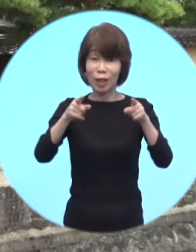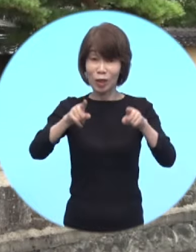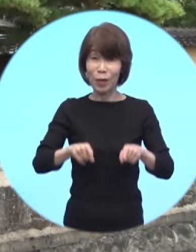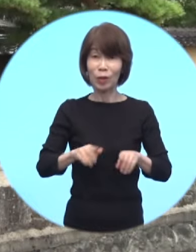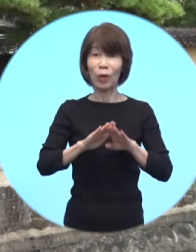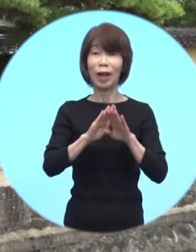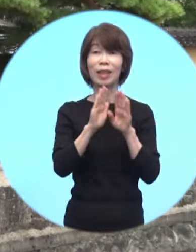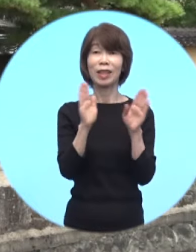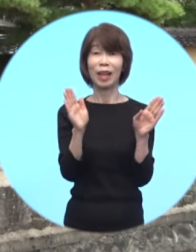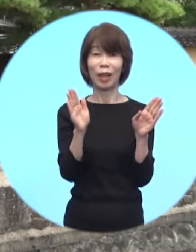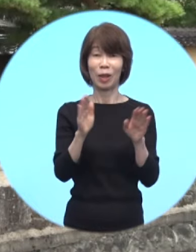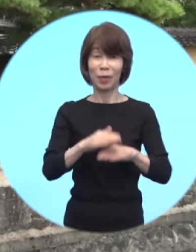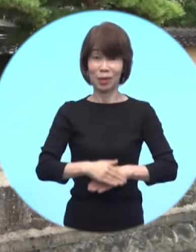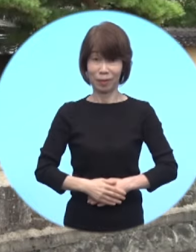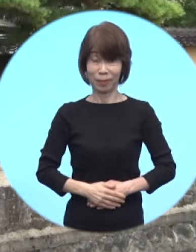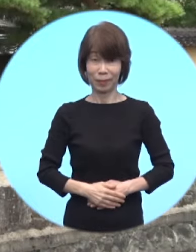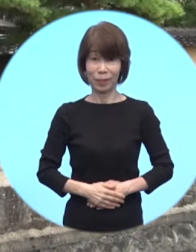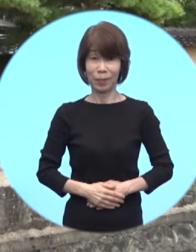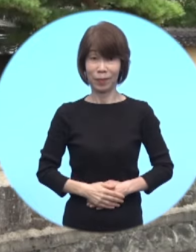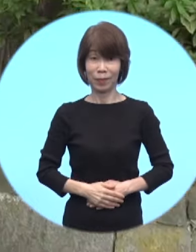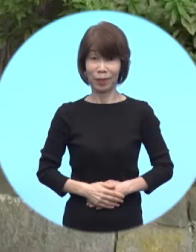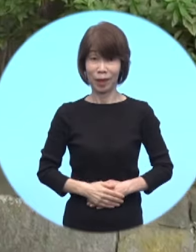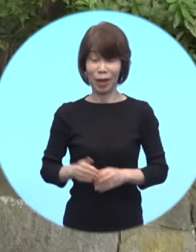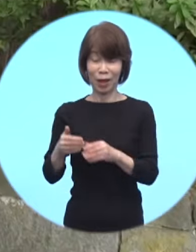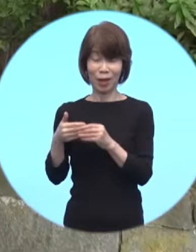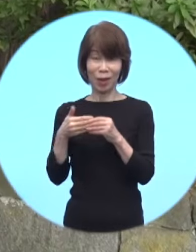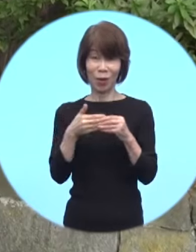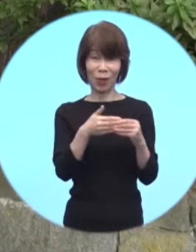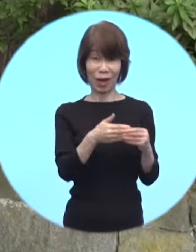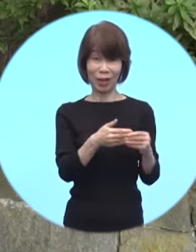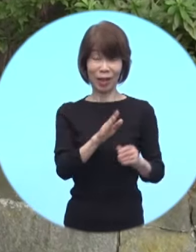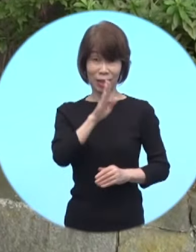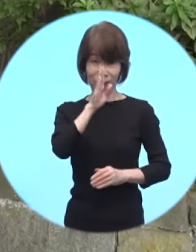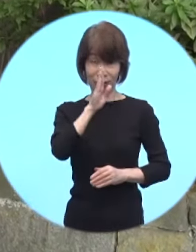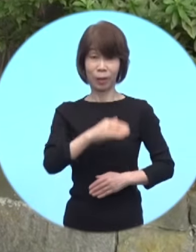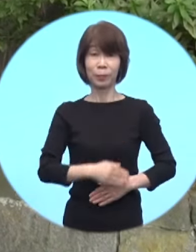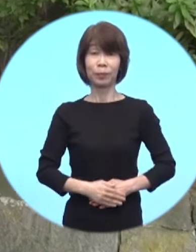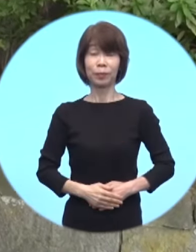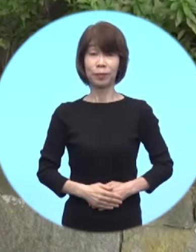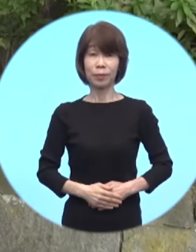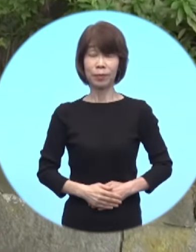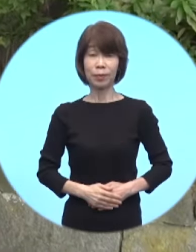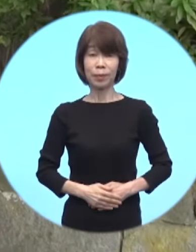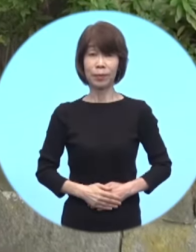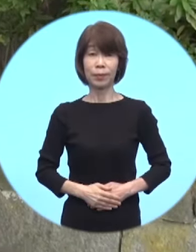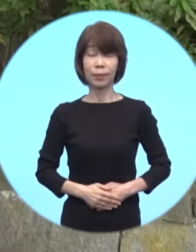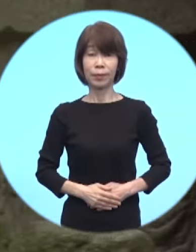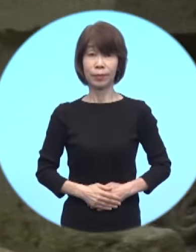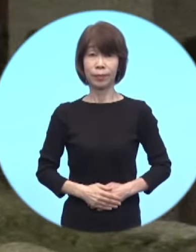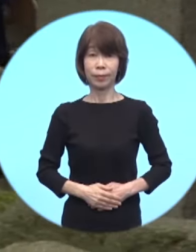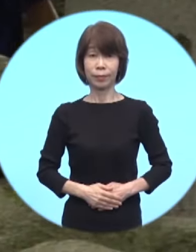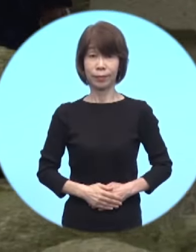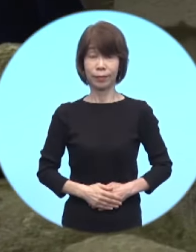れるということになります。 はい、ご案内をお願いします。 はい、よろしくお願いします。